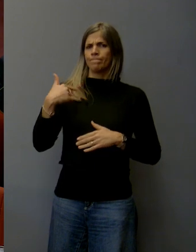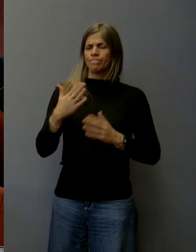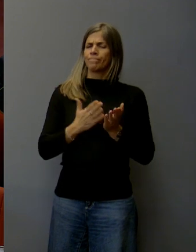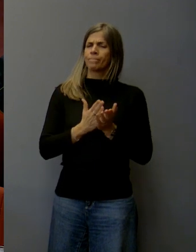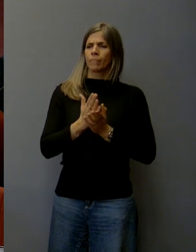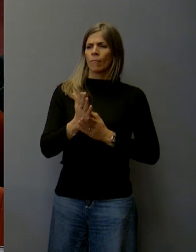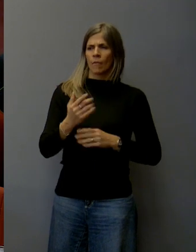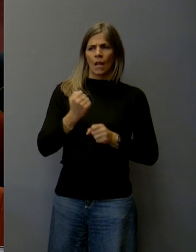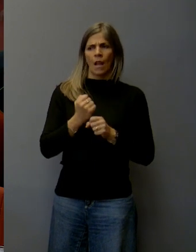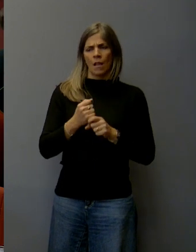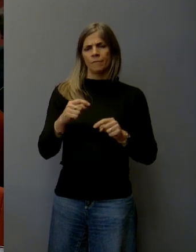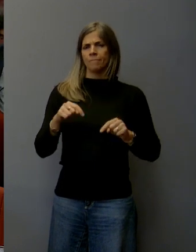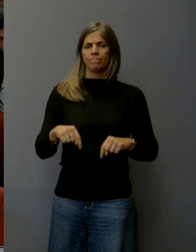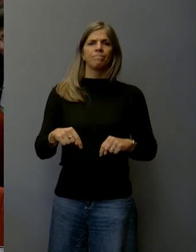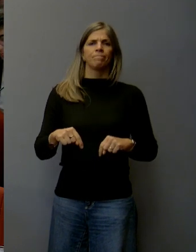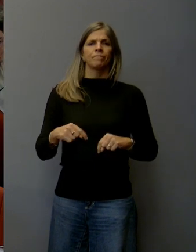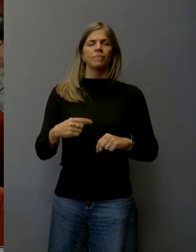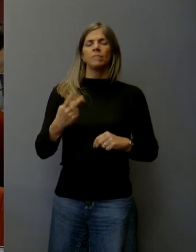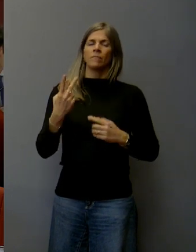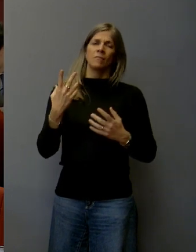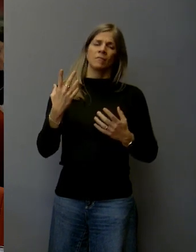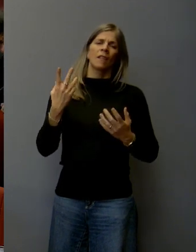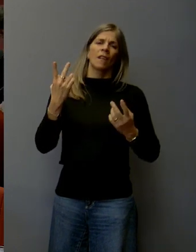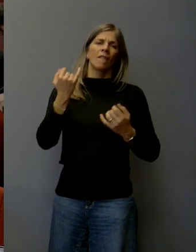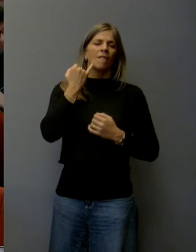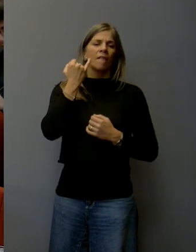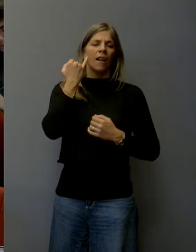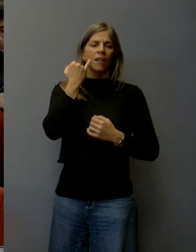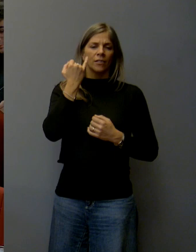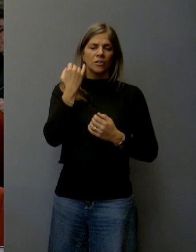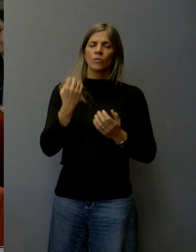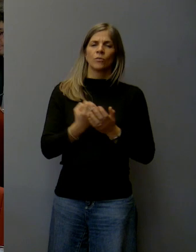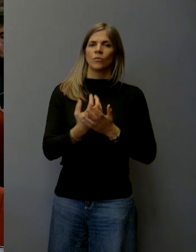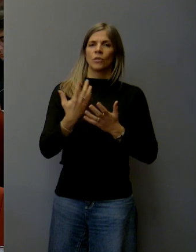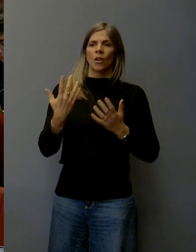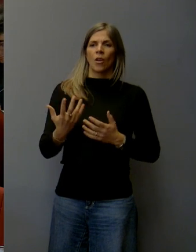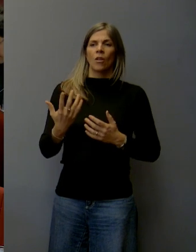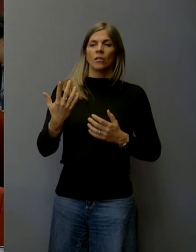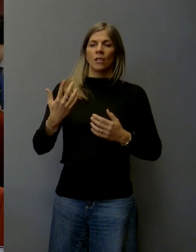queste queste tirate molto molto lunghe e anche molto faticose